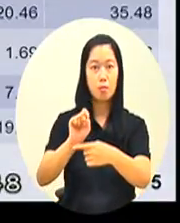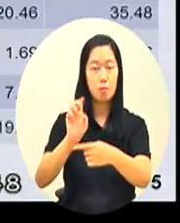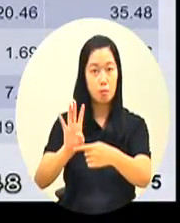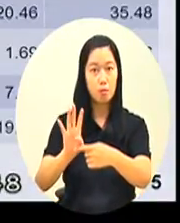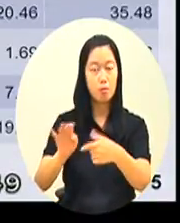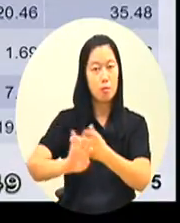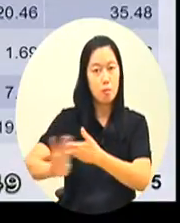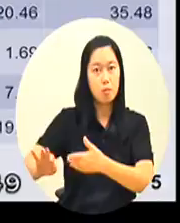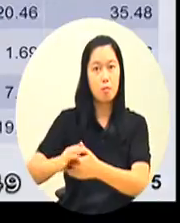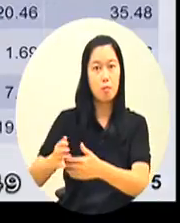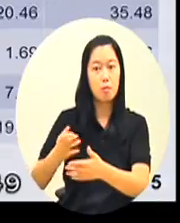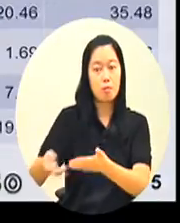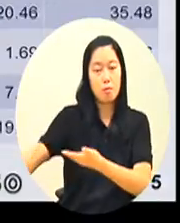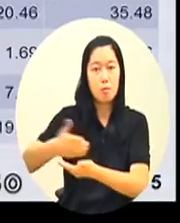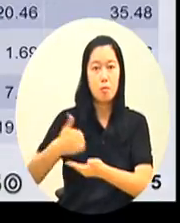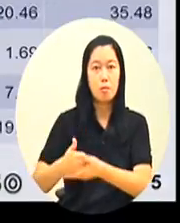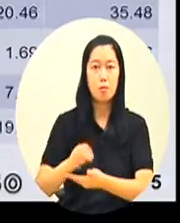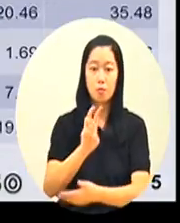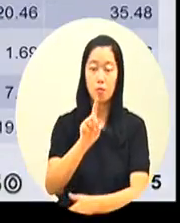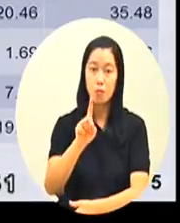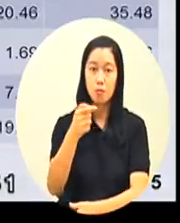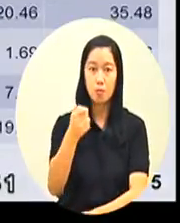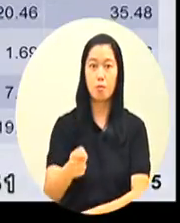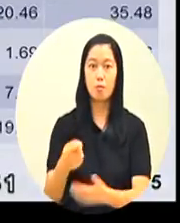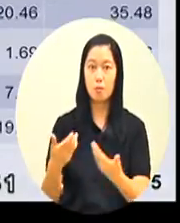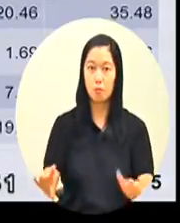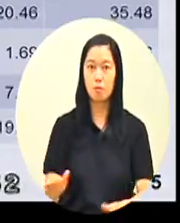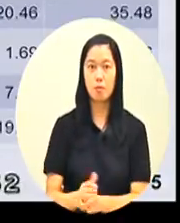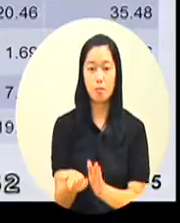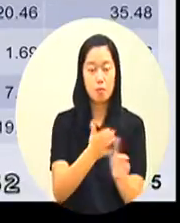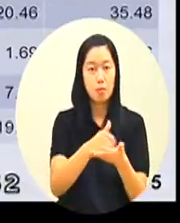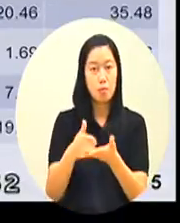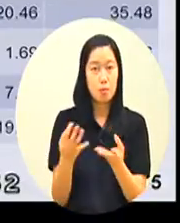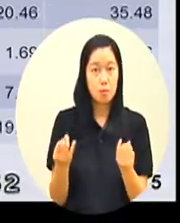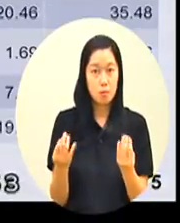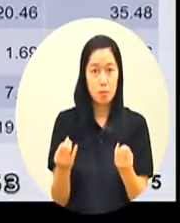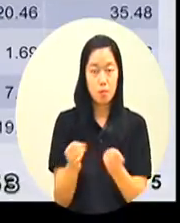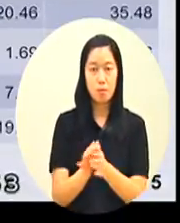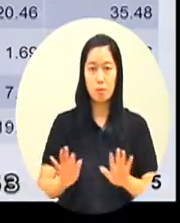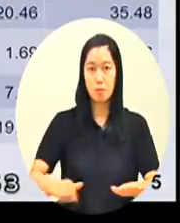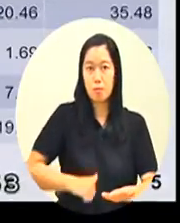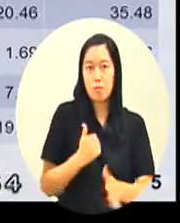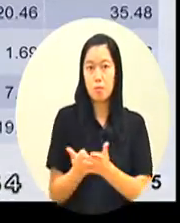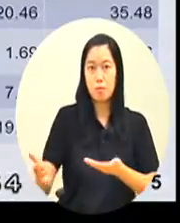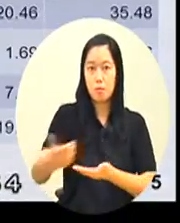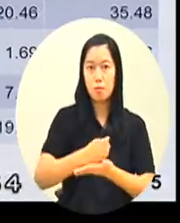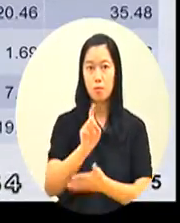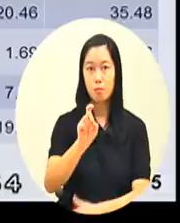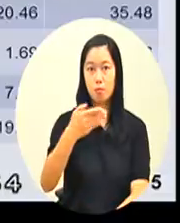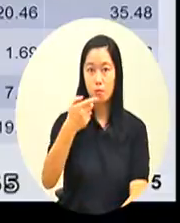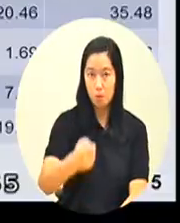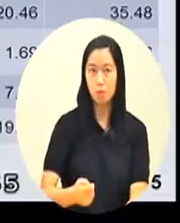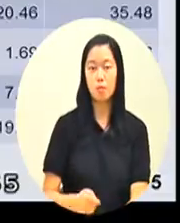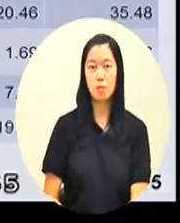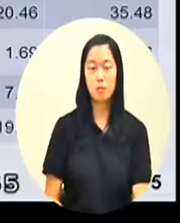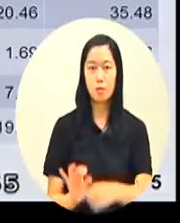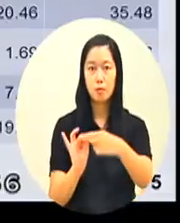他收入有31亿多预算数，那现在实收有19亿多，达成率